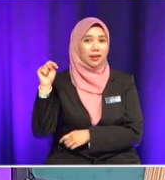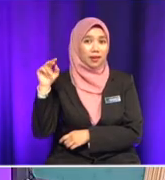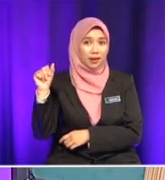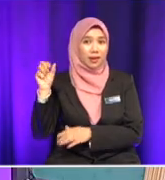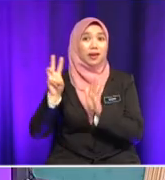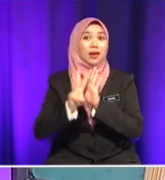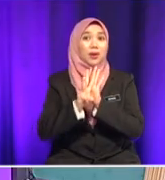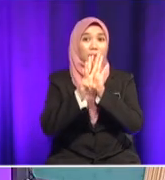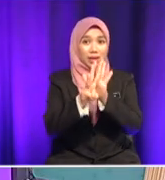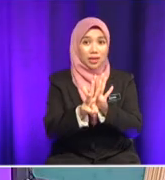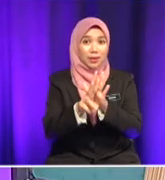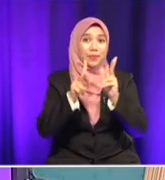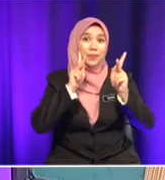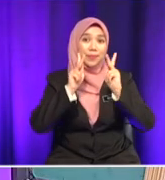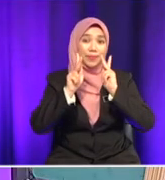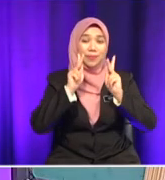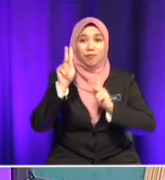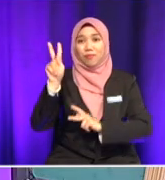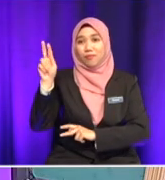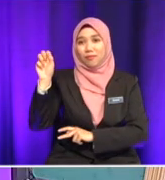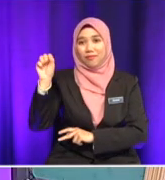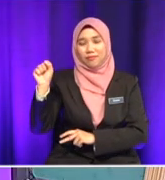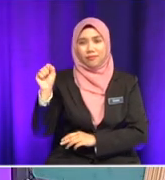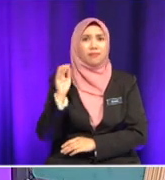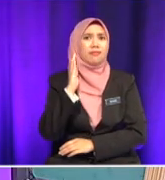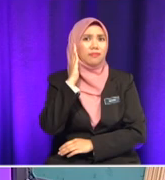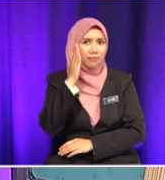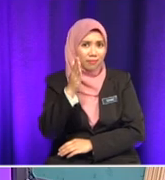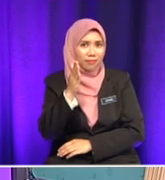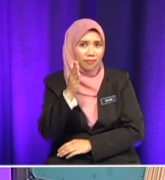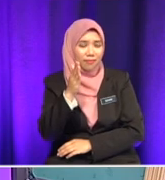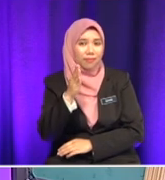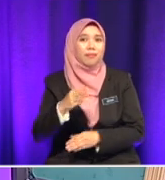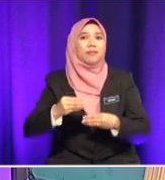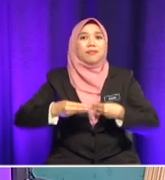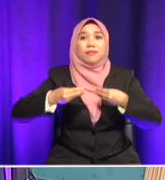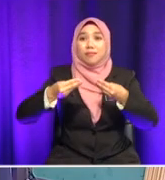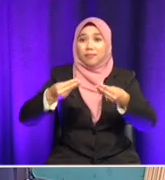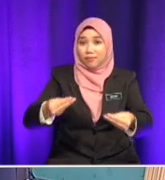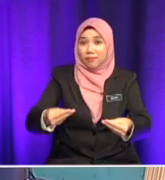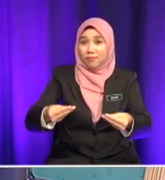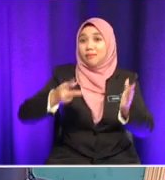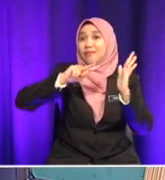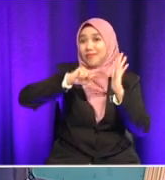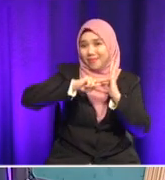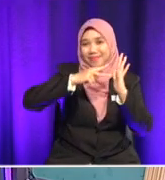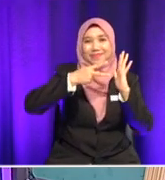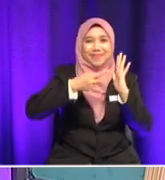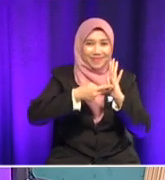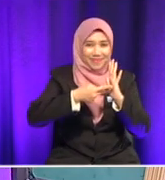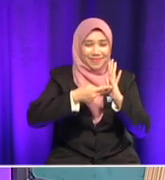beri kosakata kepada kumpulan lawan dan kumpulan lawan akan berikan maksudnya